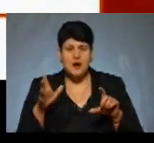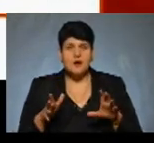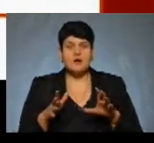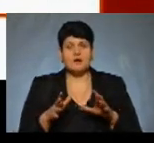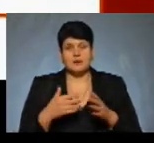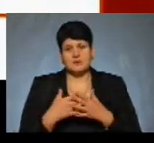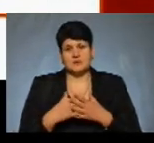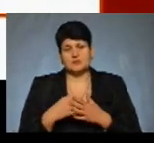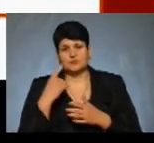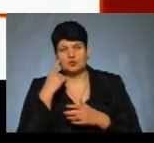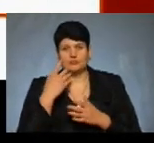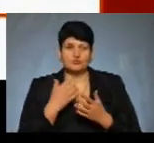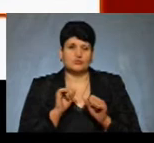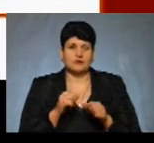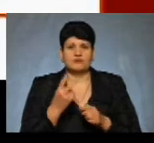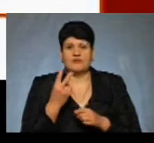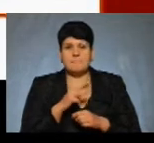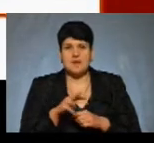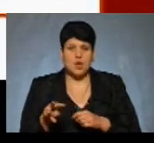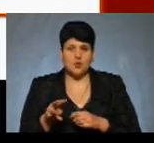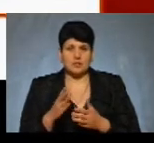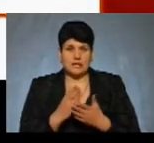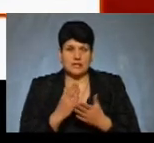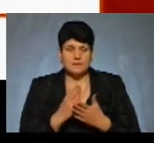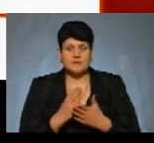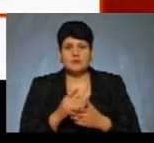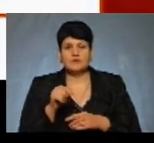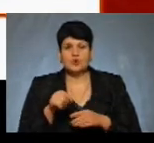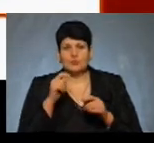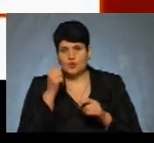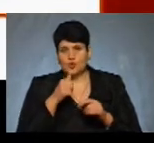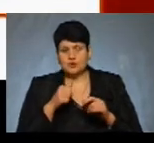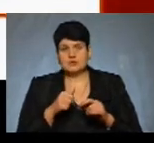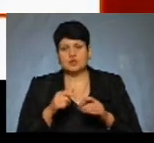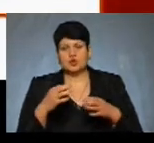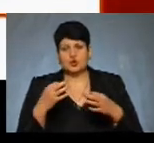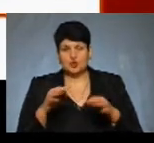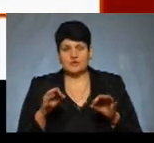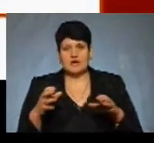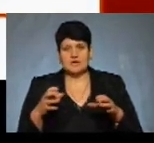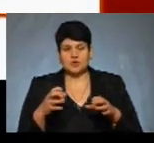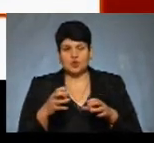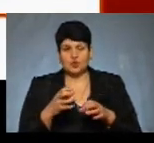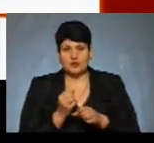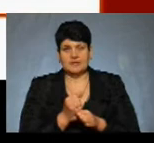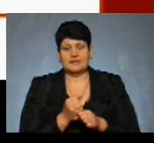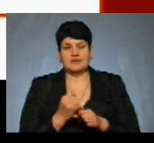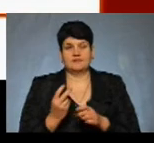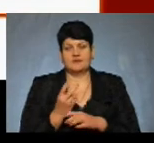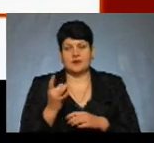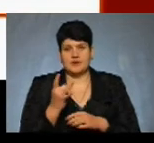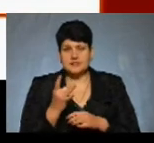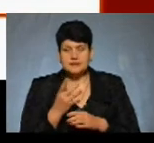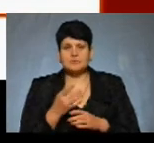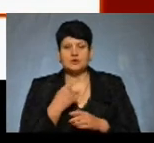близько 2 мільйонів. За різними оцінками, лише в цьому році закони дозволяють скоротити кількість нерозмитнених машин вдвічі. Про це